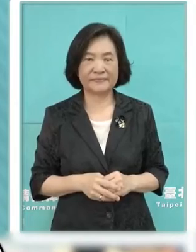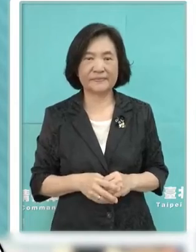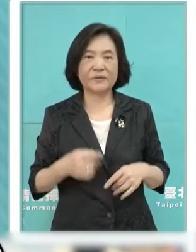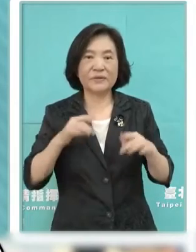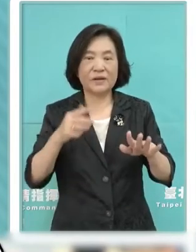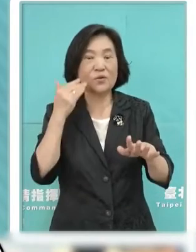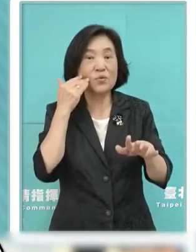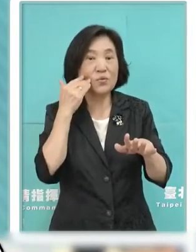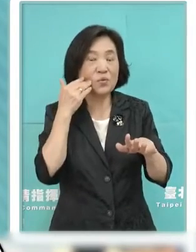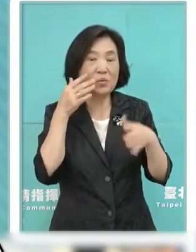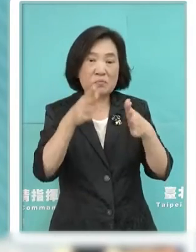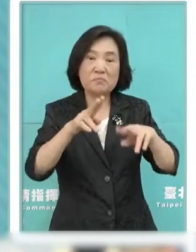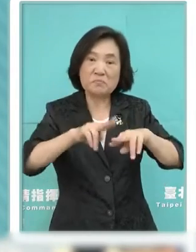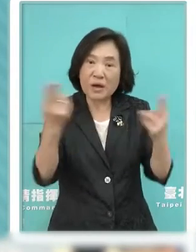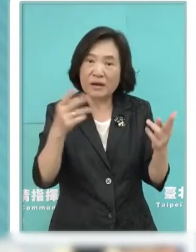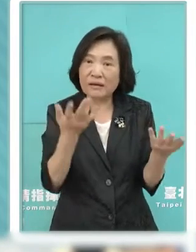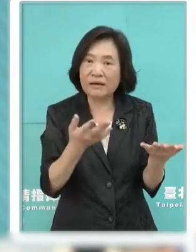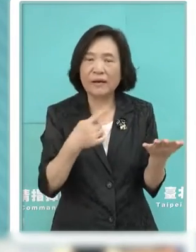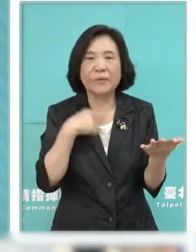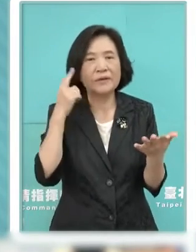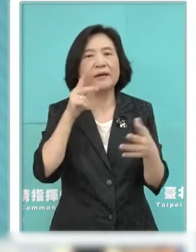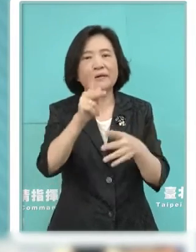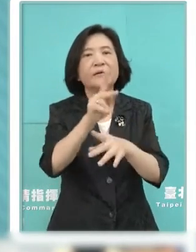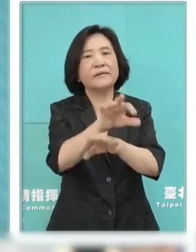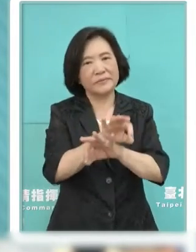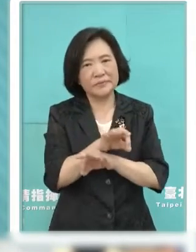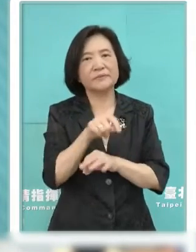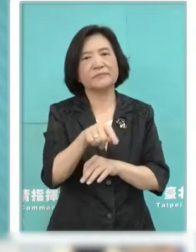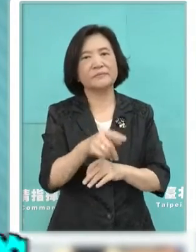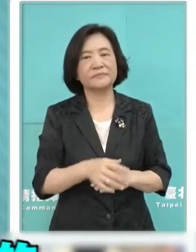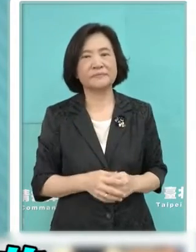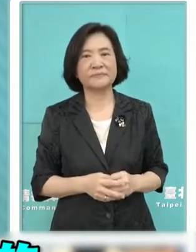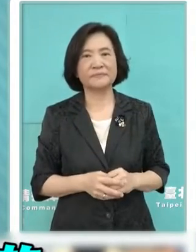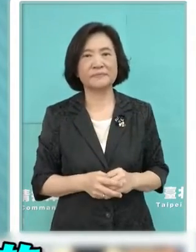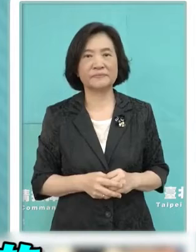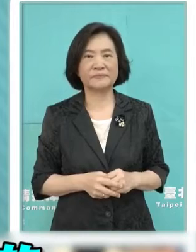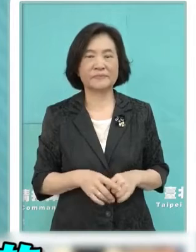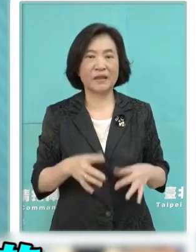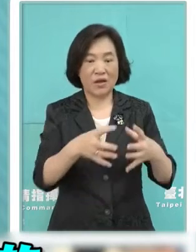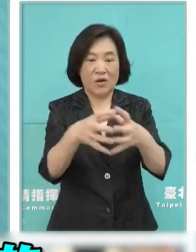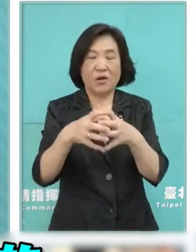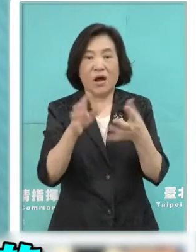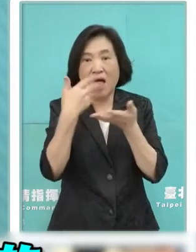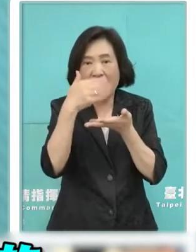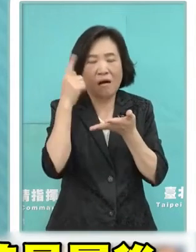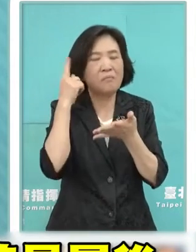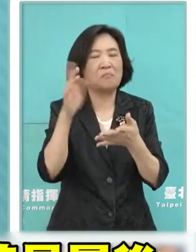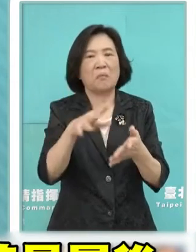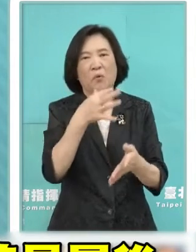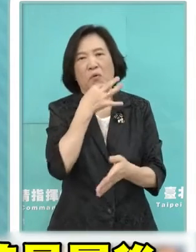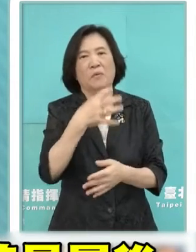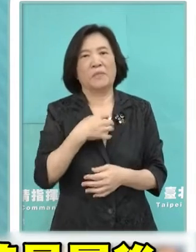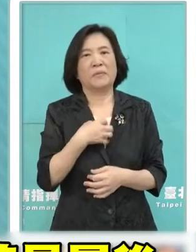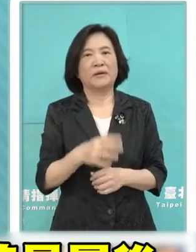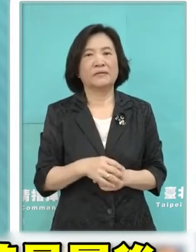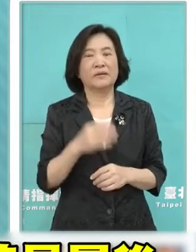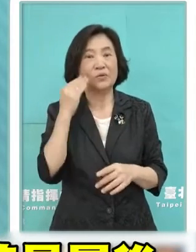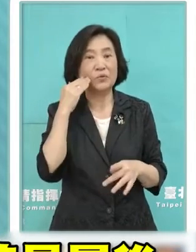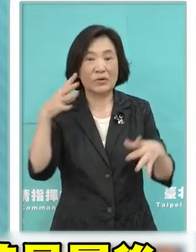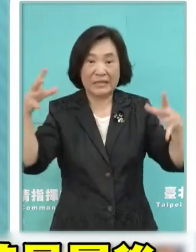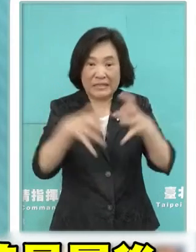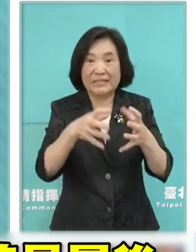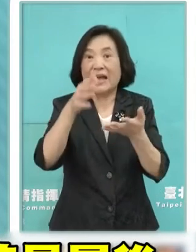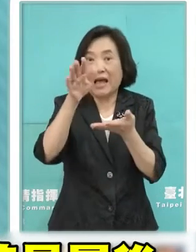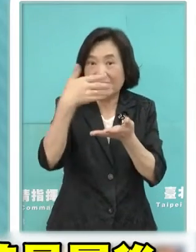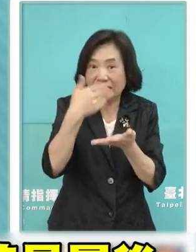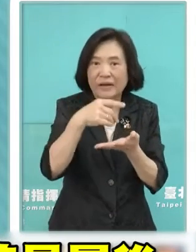解封，你知道吗？如果问我的话，还是按照科学的，就是说，那个群聚吃饭才是最危险的。所以说，有涉及群聚